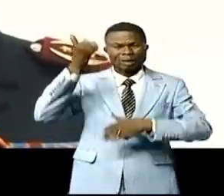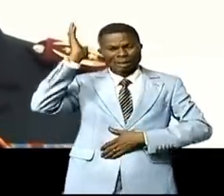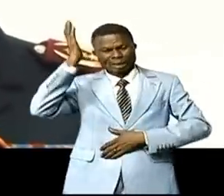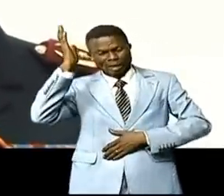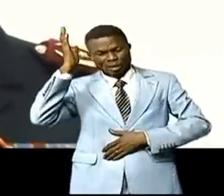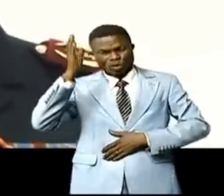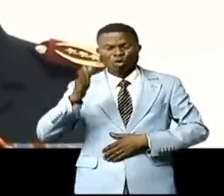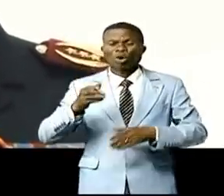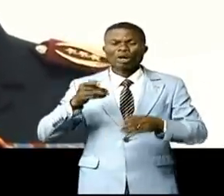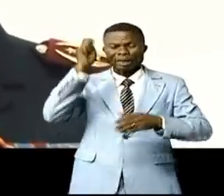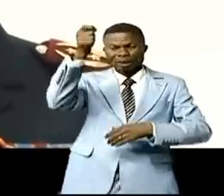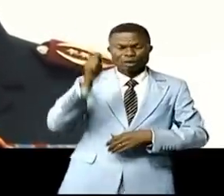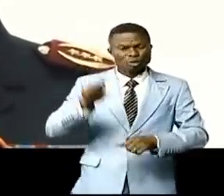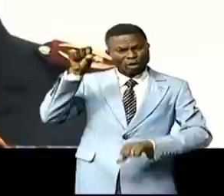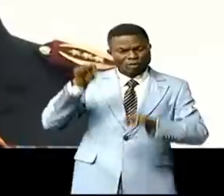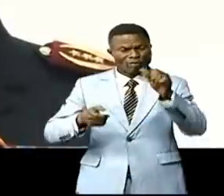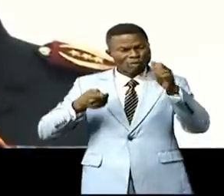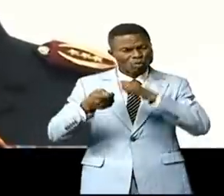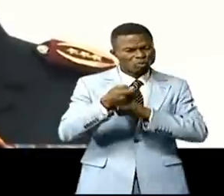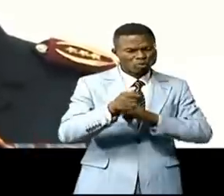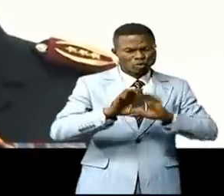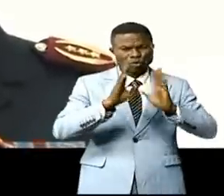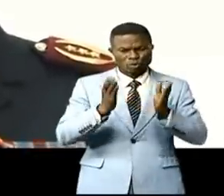transnationale sous toutes ses formes,